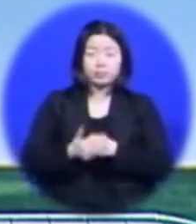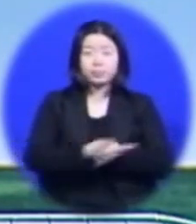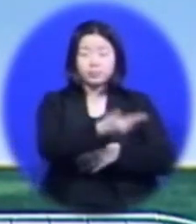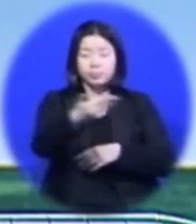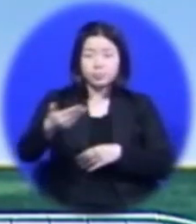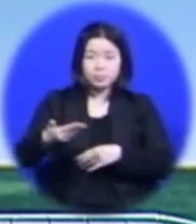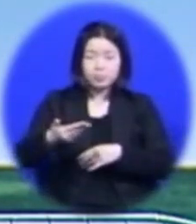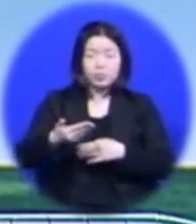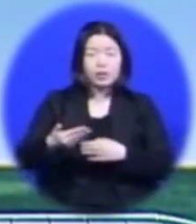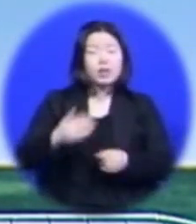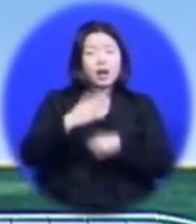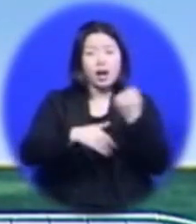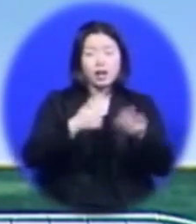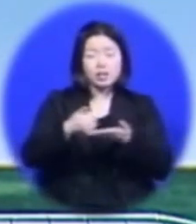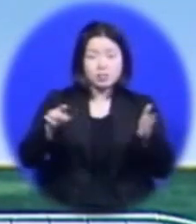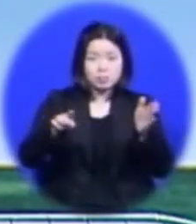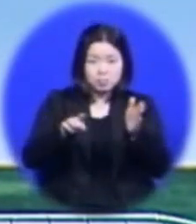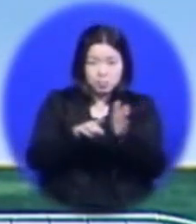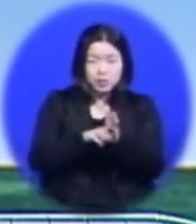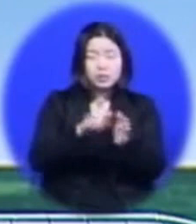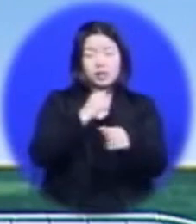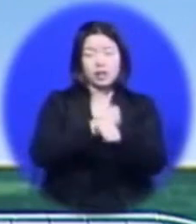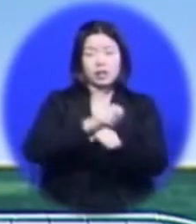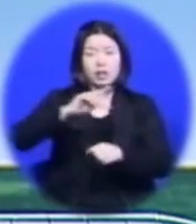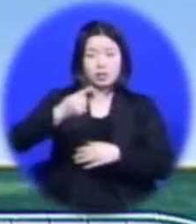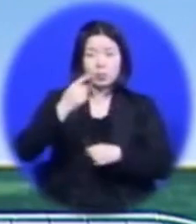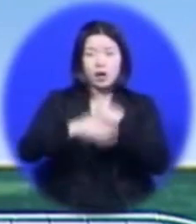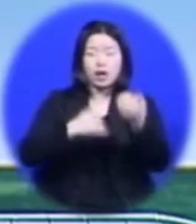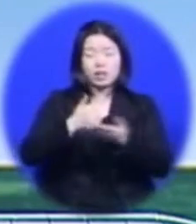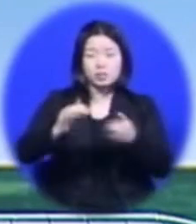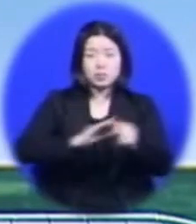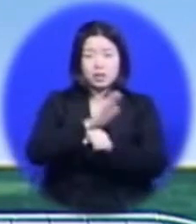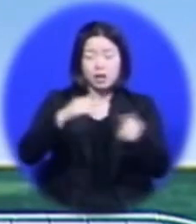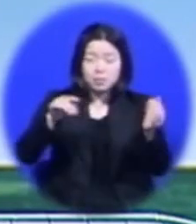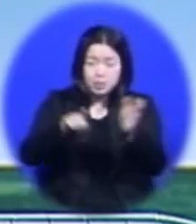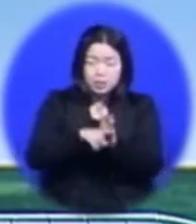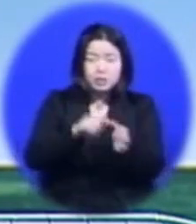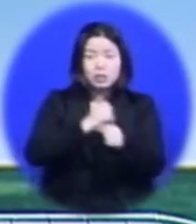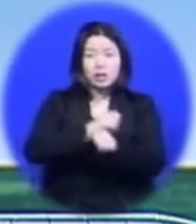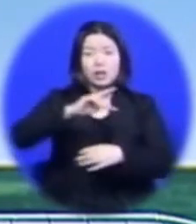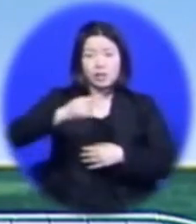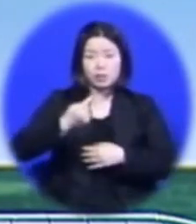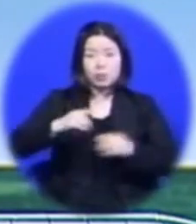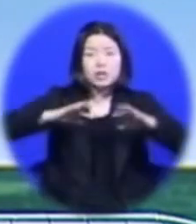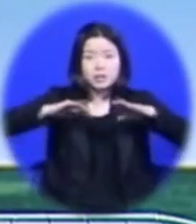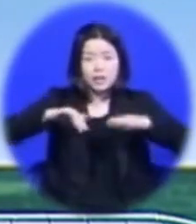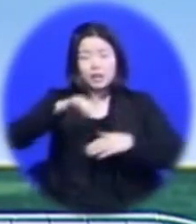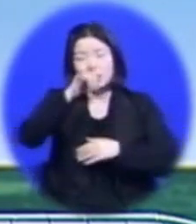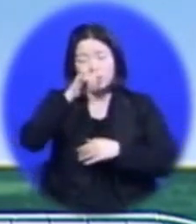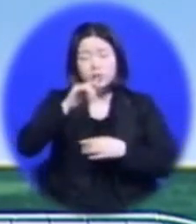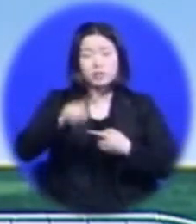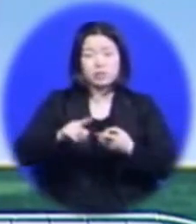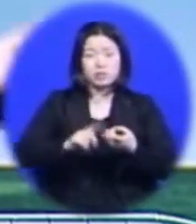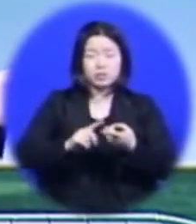여러분이 하나님을 믿는다고 하면서 하나님의 사랑을 또 믿는다고 하면서도 자랑하고 있는 것은 세상 자랑을 하고